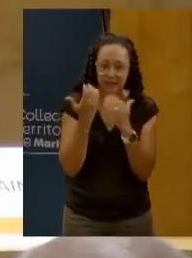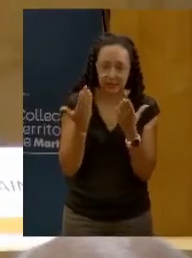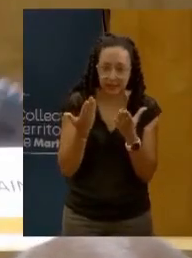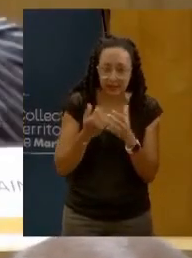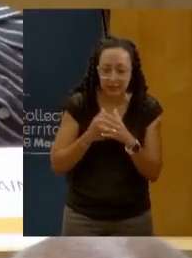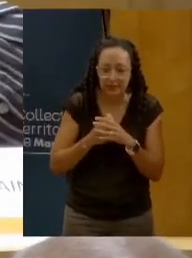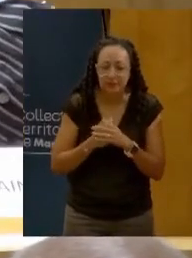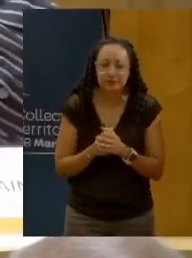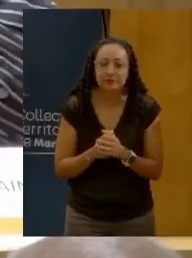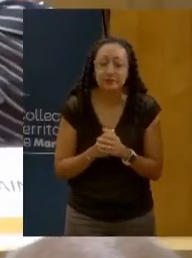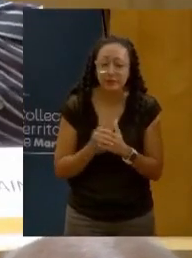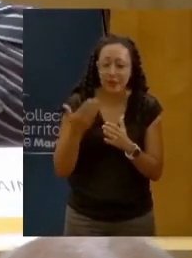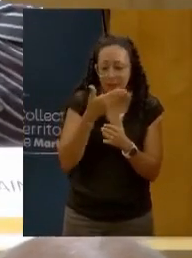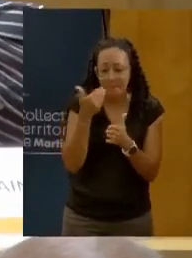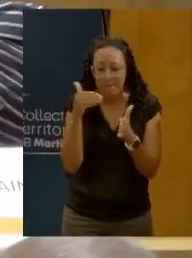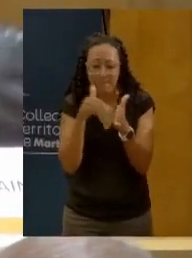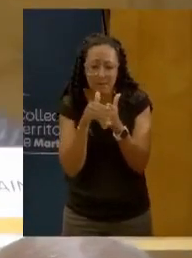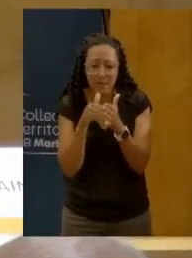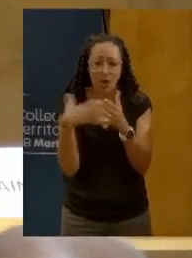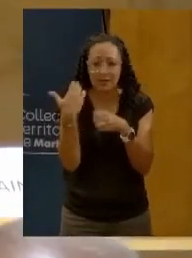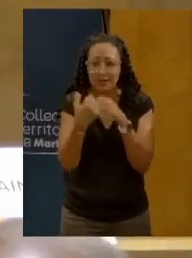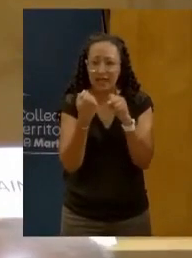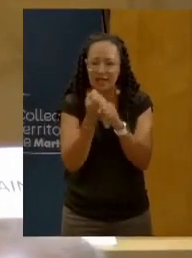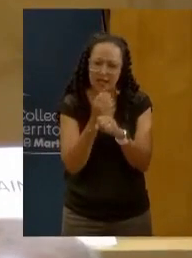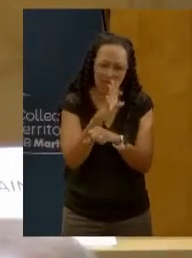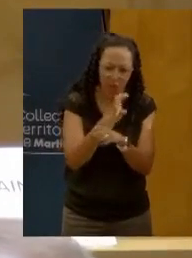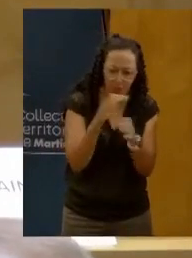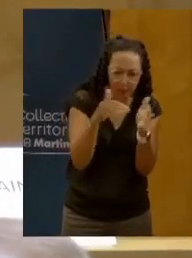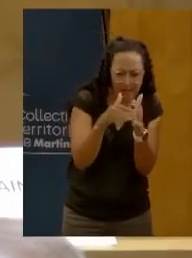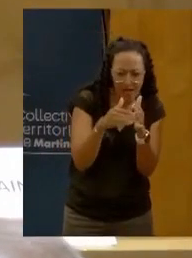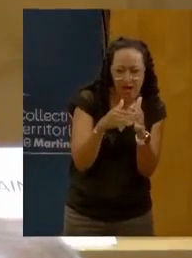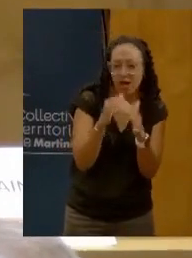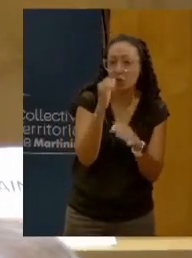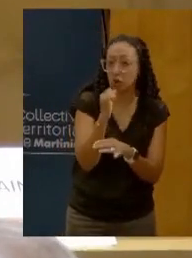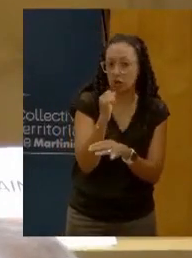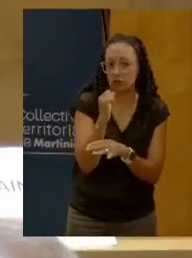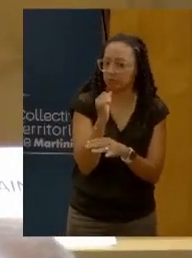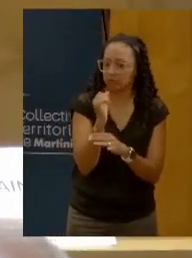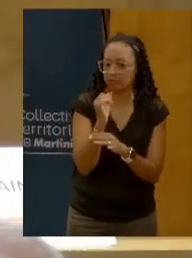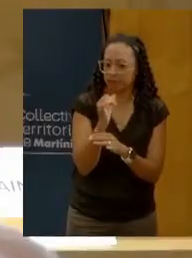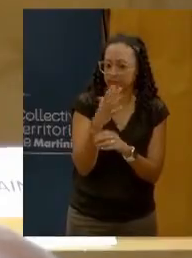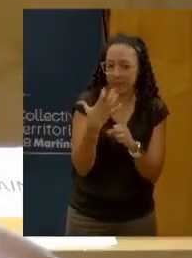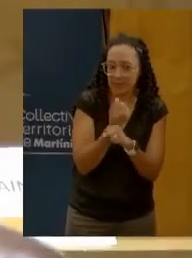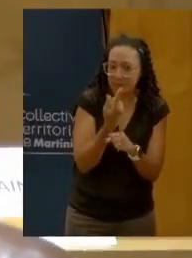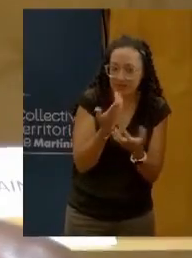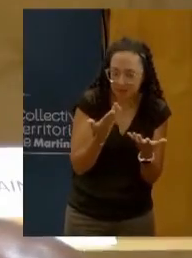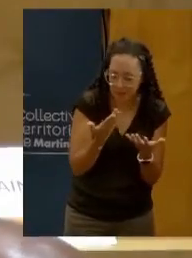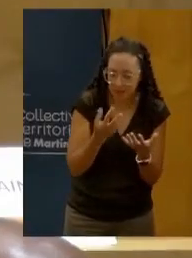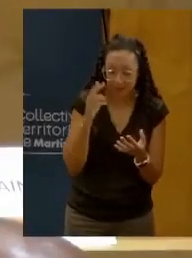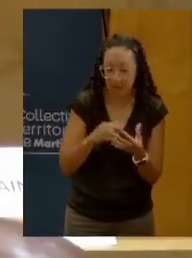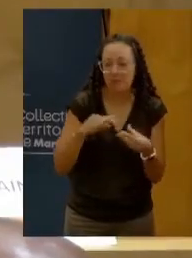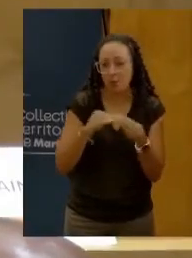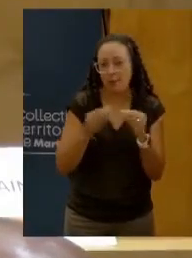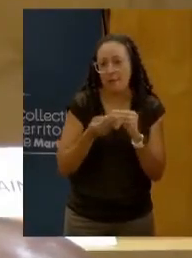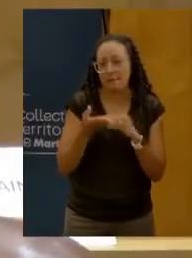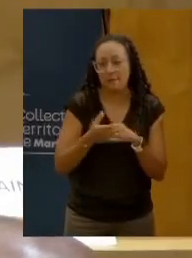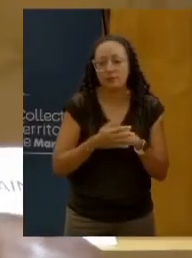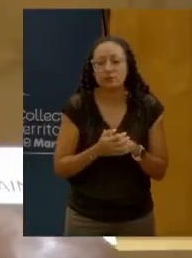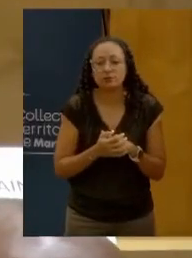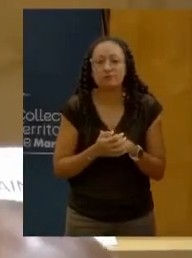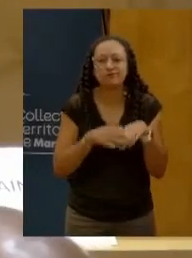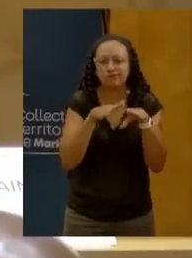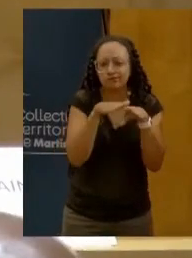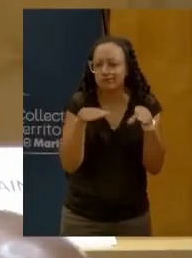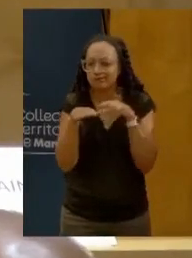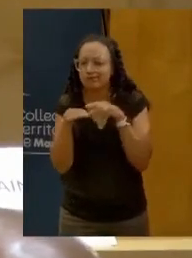Et les meilleures années, on n'a même pas atteint les 40 000 tonnes. Il y a donc un vrai problème là. Et puis en même temps, lorsqu'on discute avec